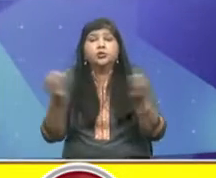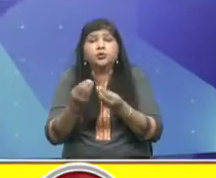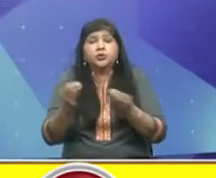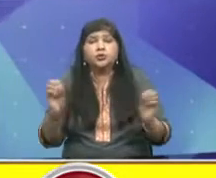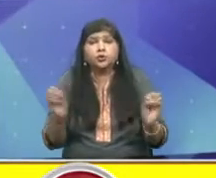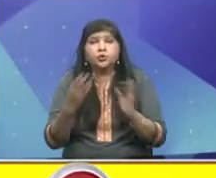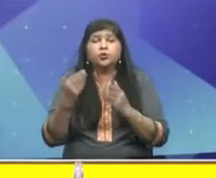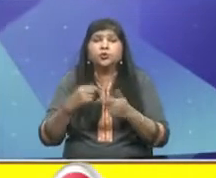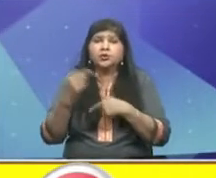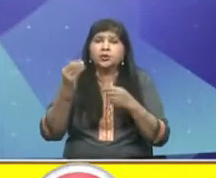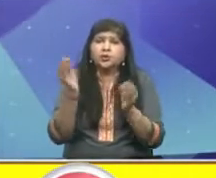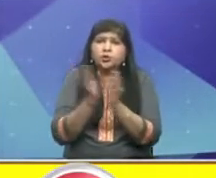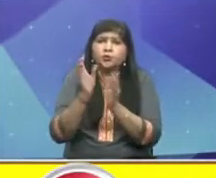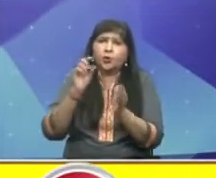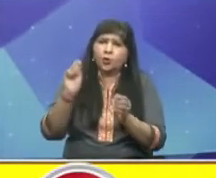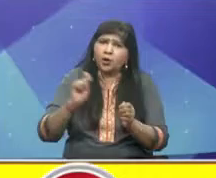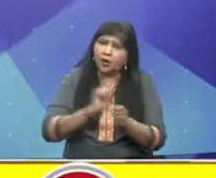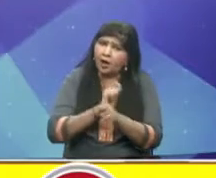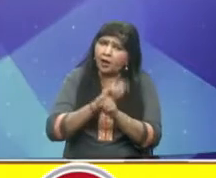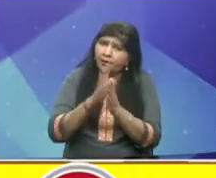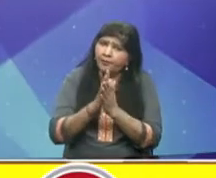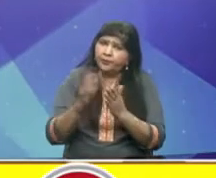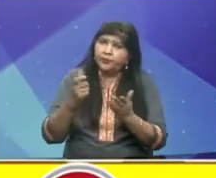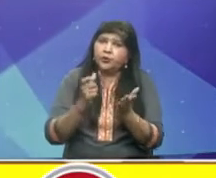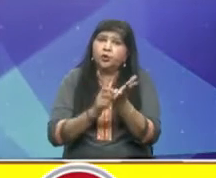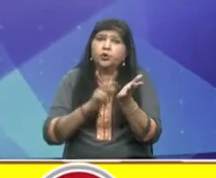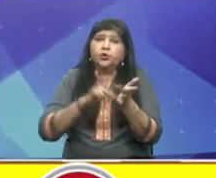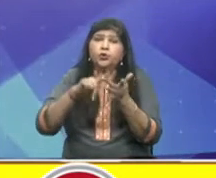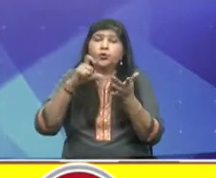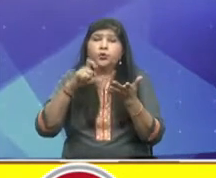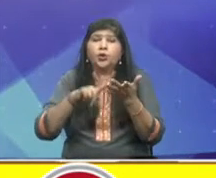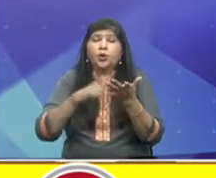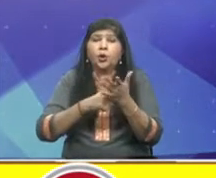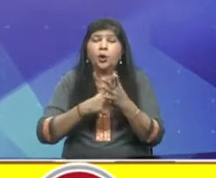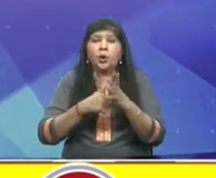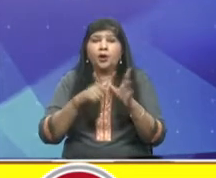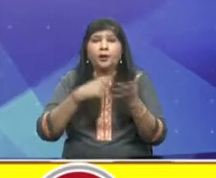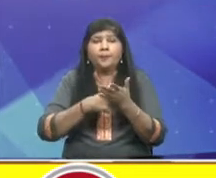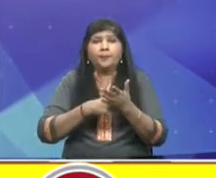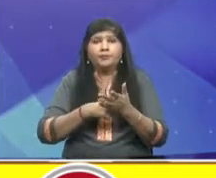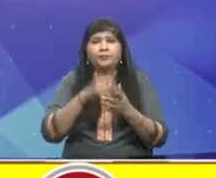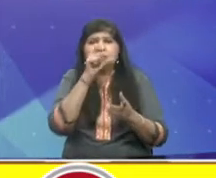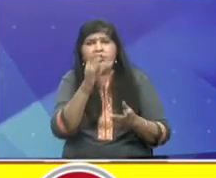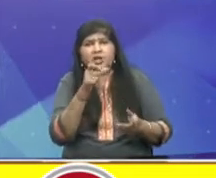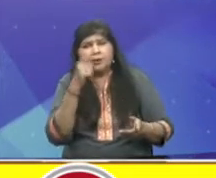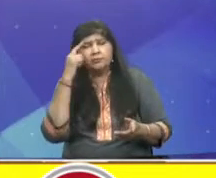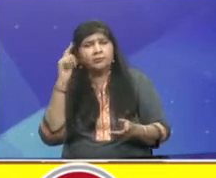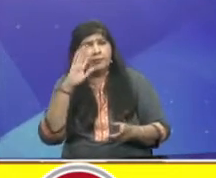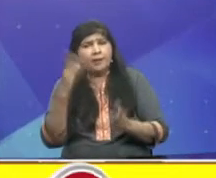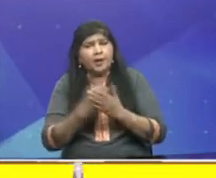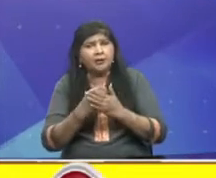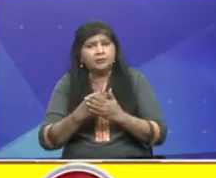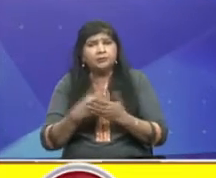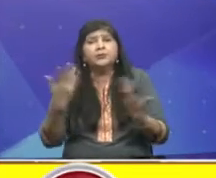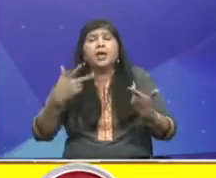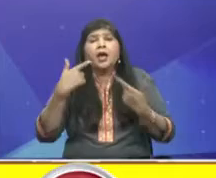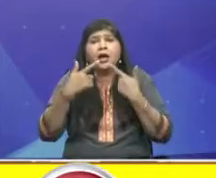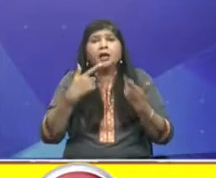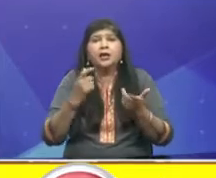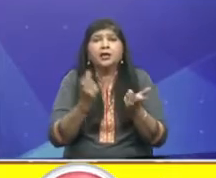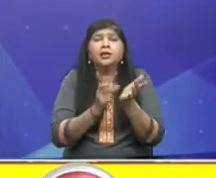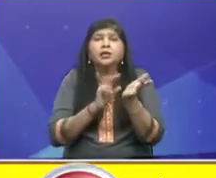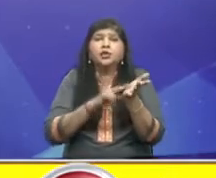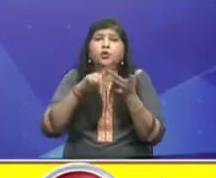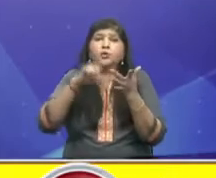बढ़ी है। आजकल यूनिकॉर्न शब्द खूब चर्चा में है। आप सबने इसके बारे में सुना होगा।